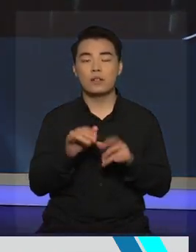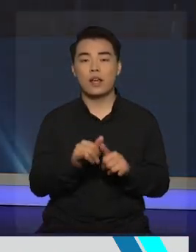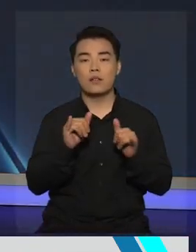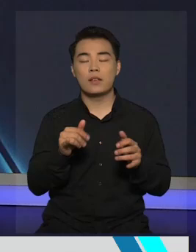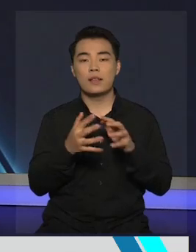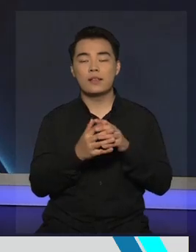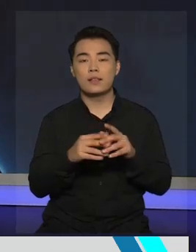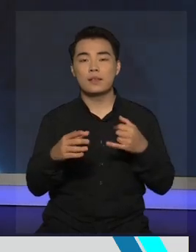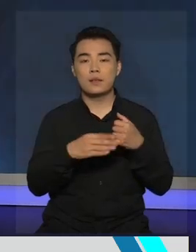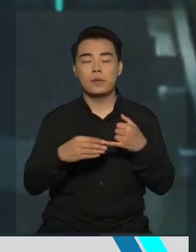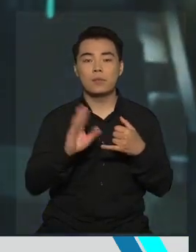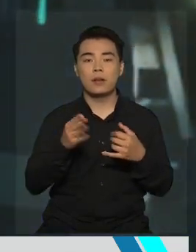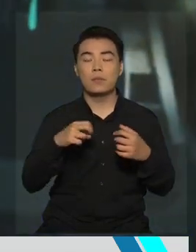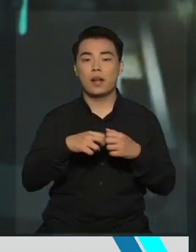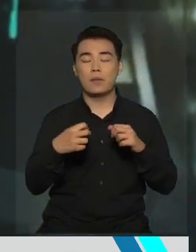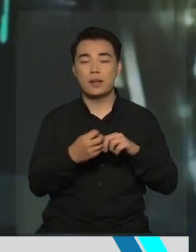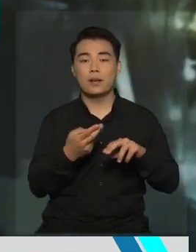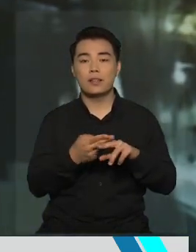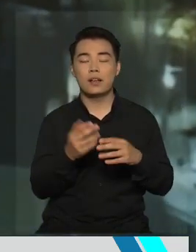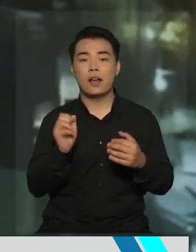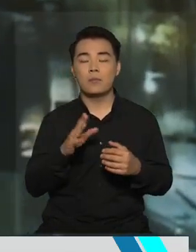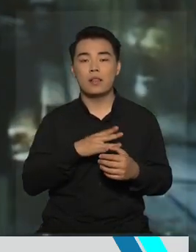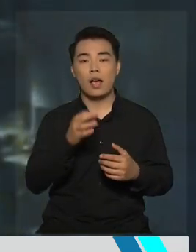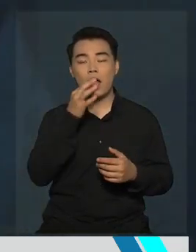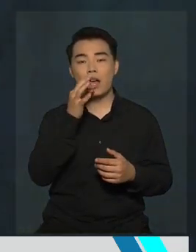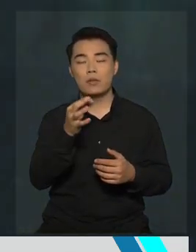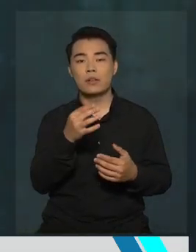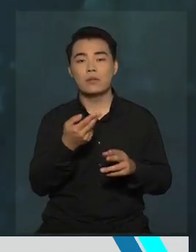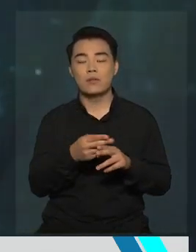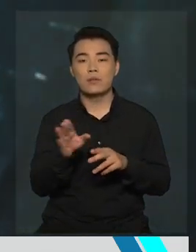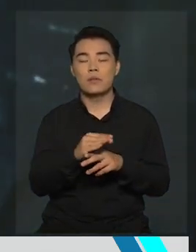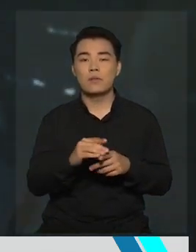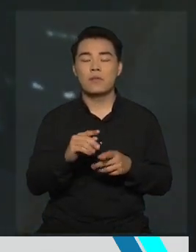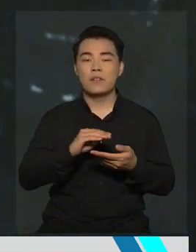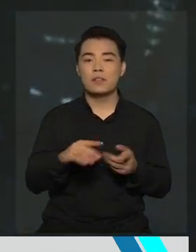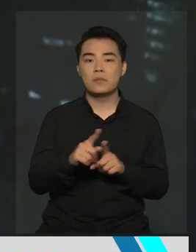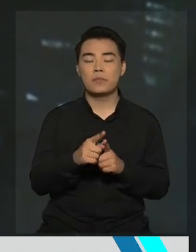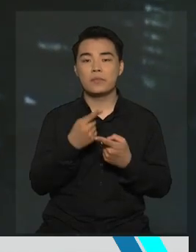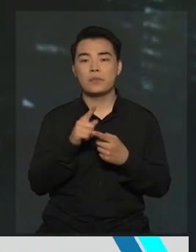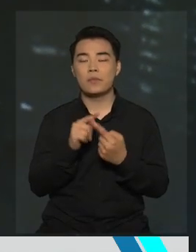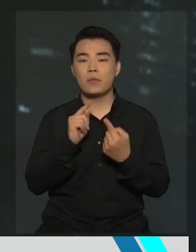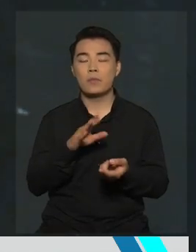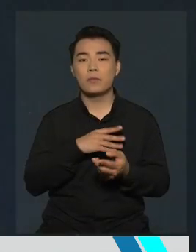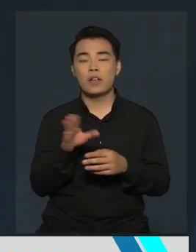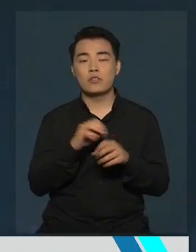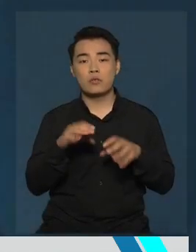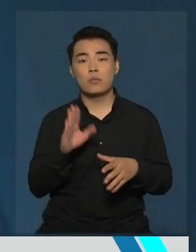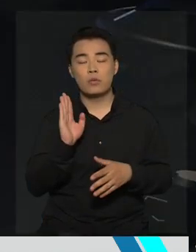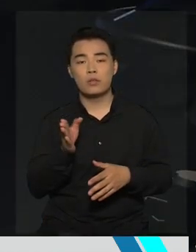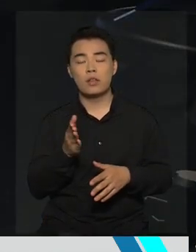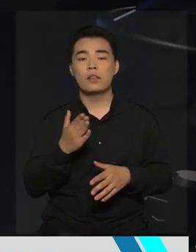сельских территорий. Вот эти вот проблемы, которые вы сейчас озвучили, так скажем, да, вызовы, будут ли они решены? Я думаю, как раз